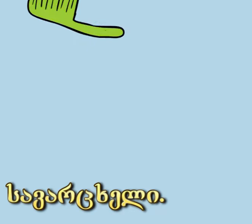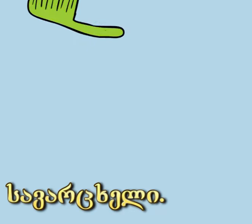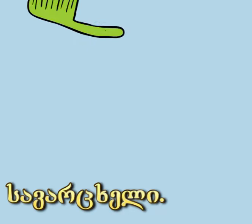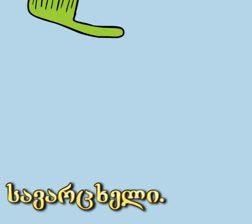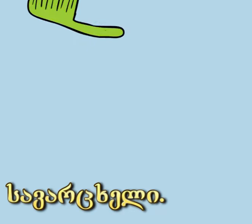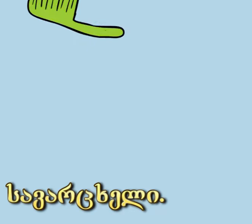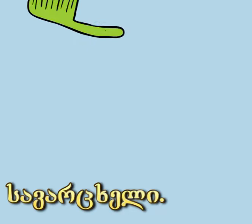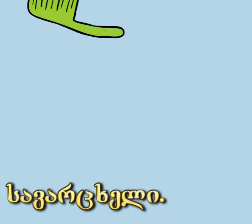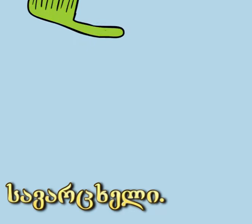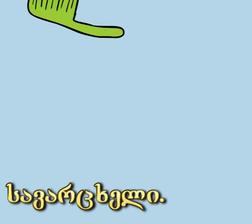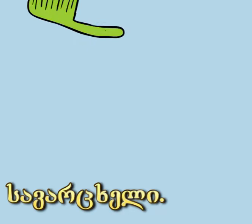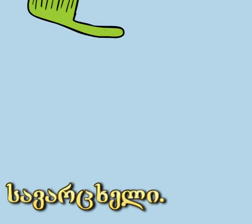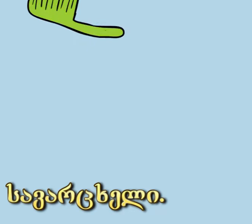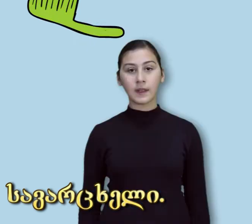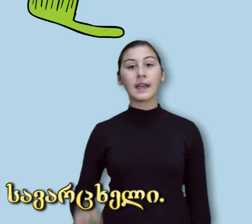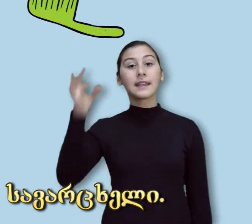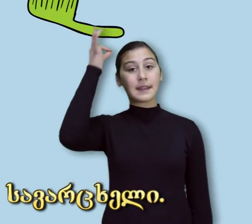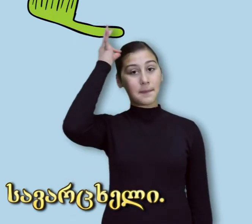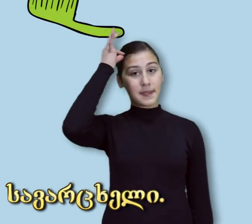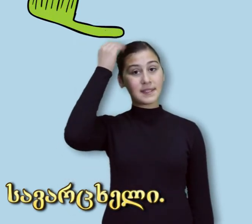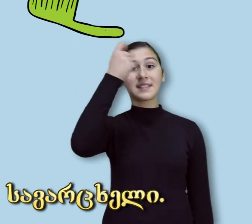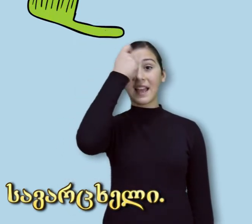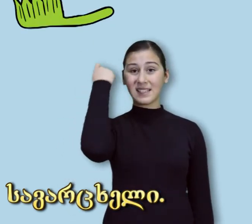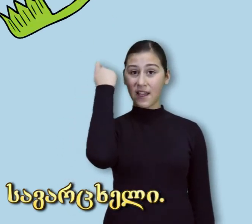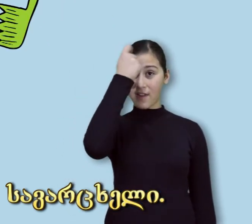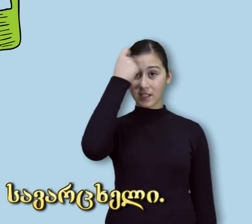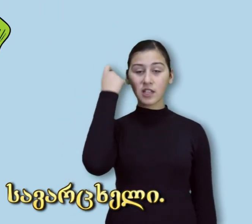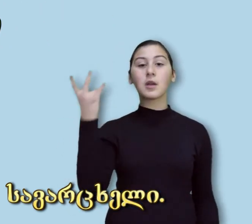თმის დასავარცხნად მჭირდება სავარცხელი.